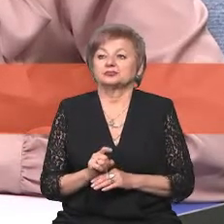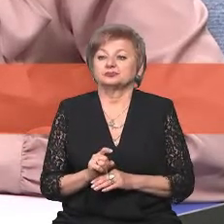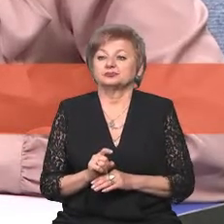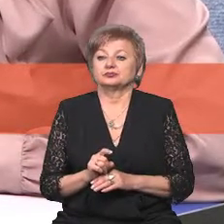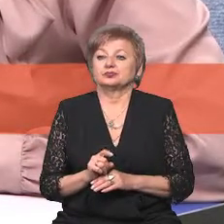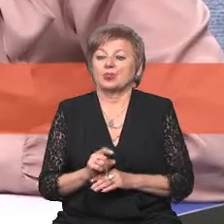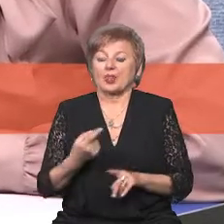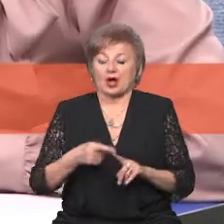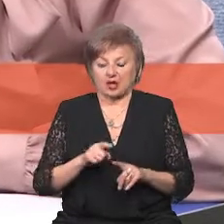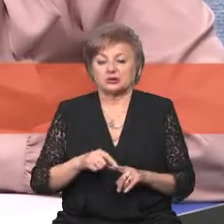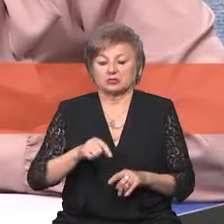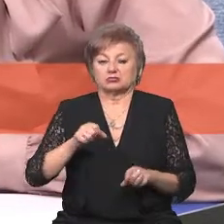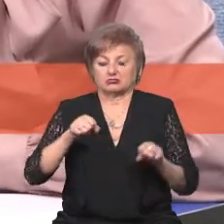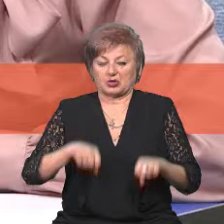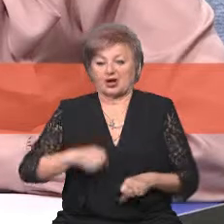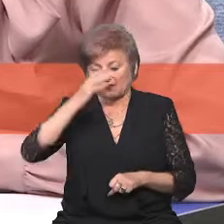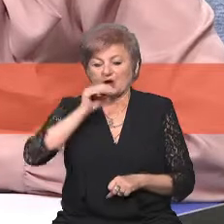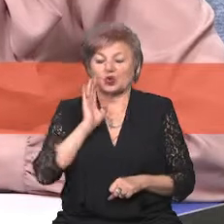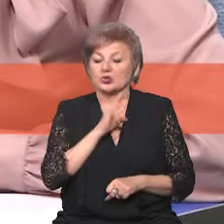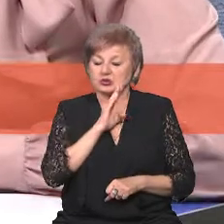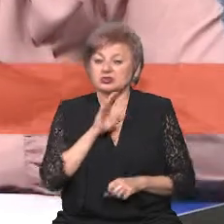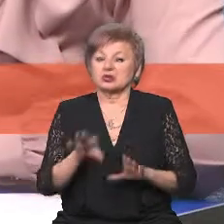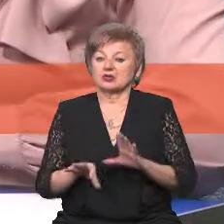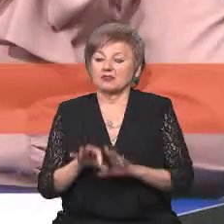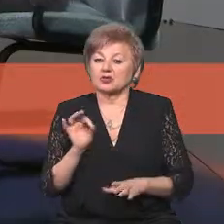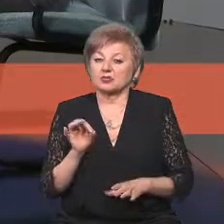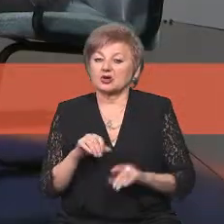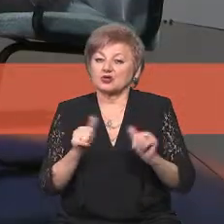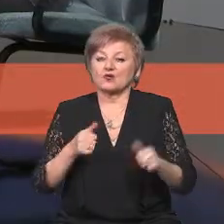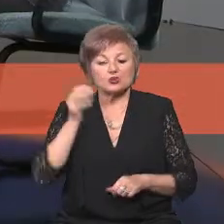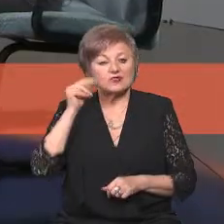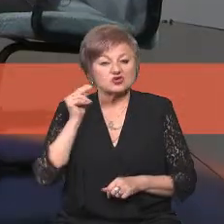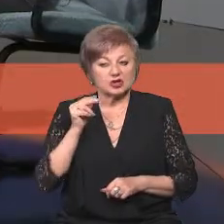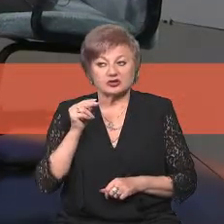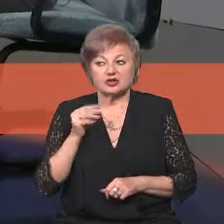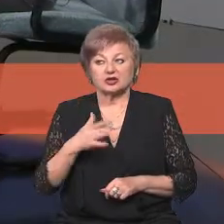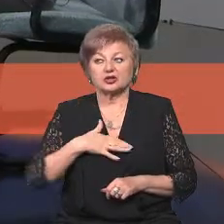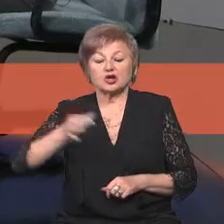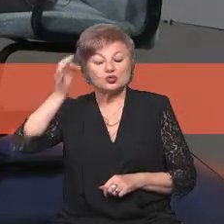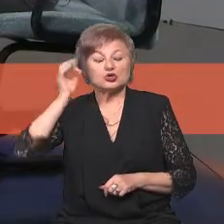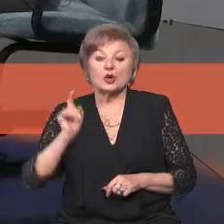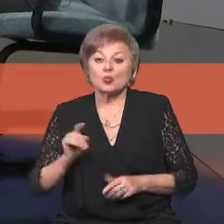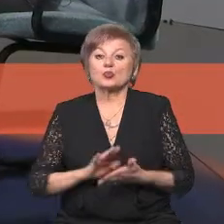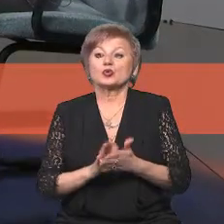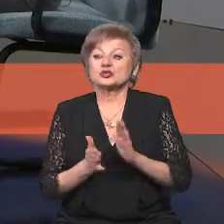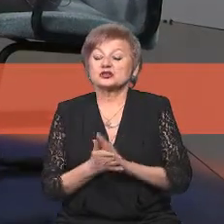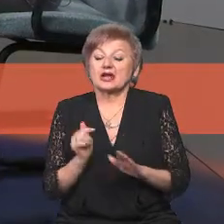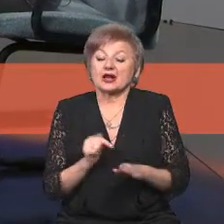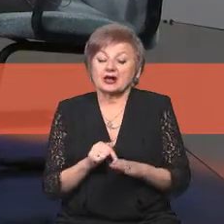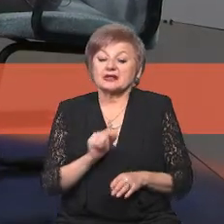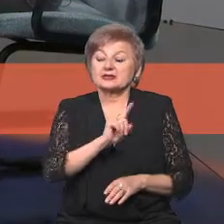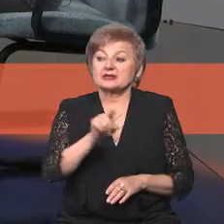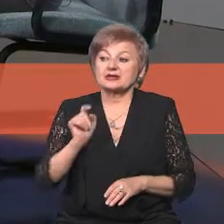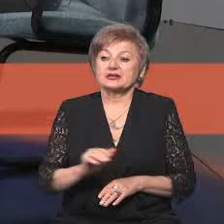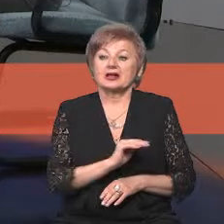це право батьків вибрати не тільки школу, але й форму навчання. Я хочу зазначити, що от ця ситуація стосується тих дітей, так, от